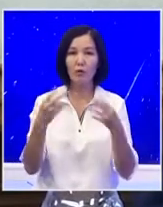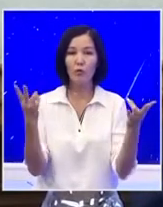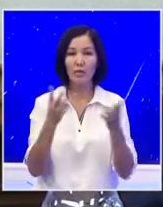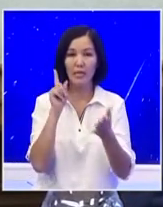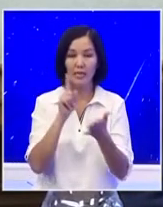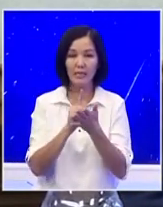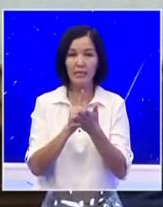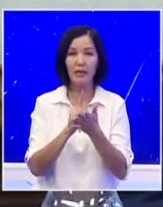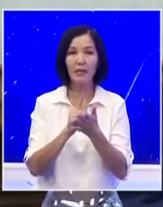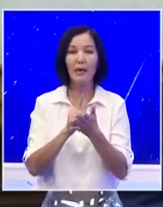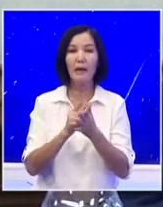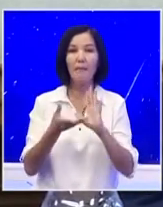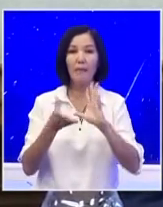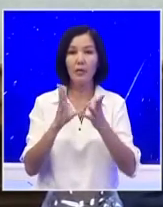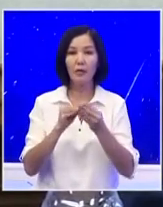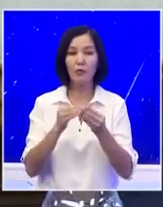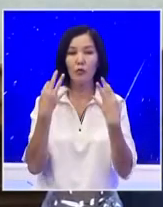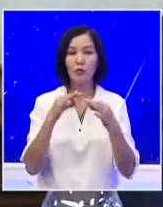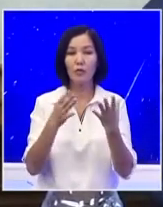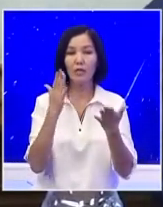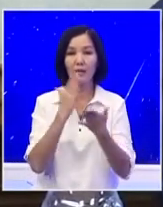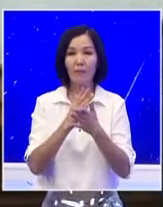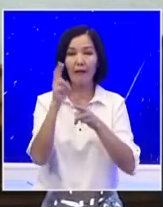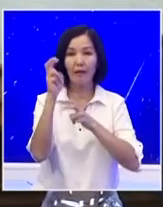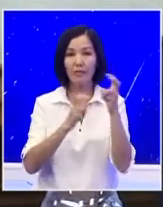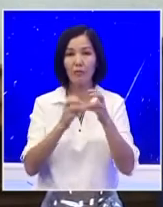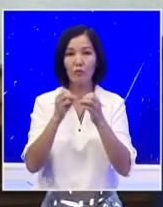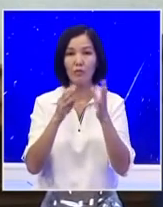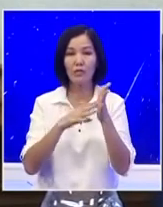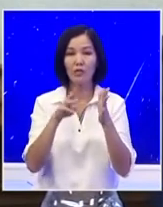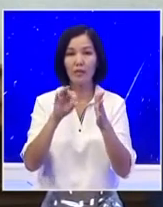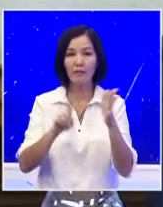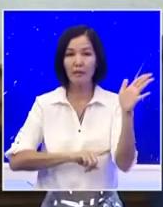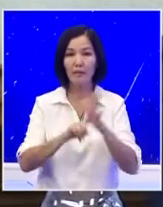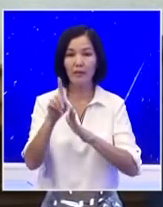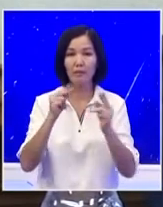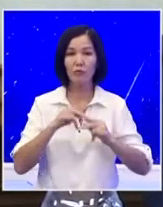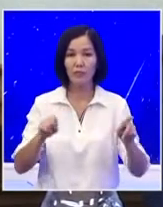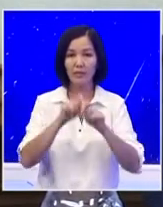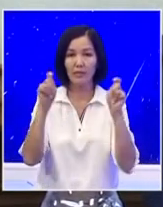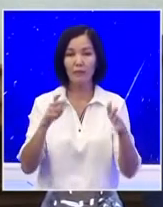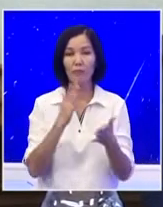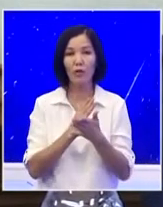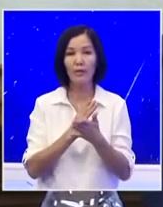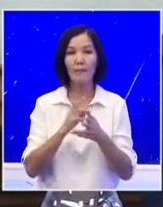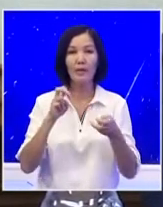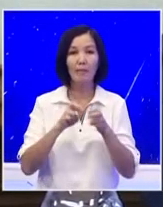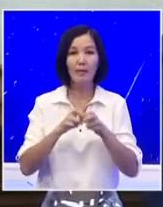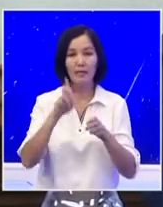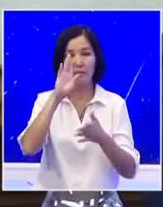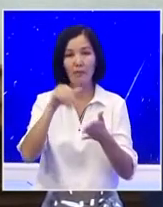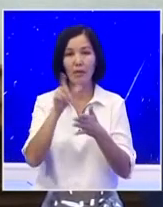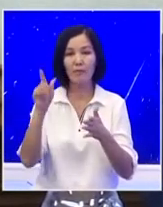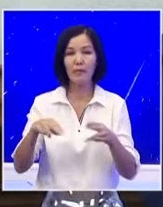Мониторинг қорытындысы бойынша рұқсаттары бар кәсіпорындар ғана 18 тамыздан бастап жұмыс істейтін болады. Бұл мәселдерге мемлекет башысы